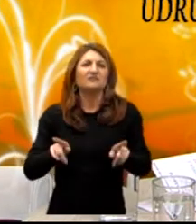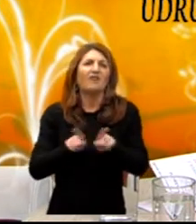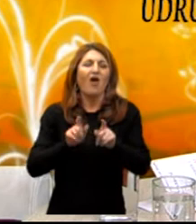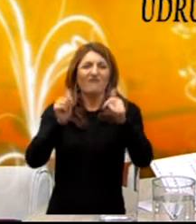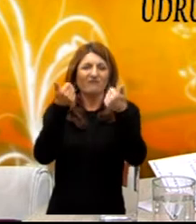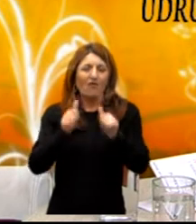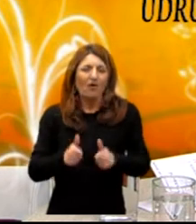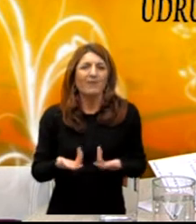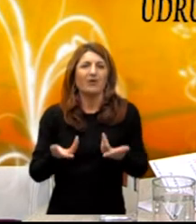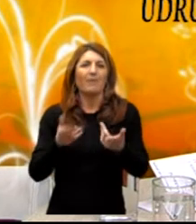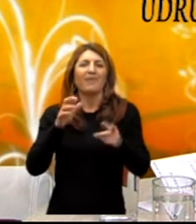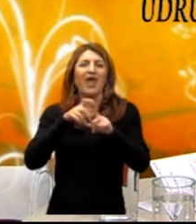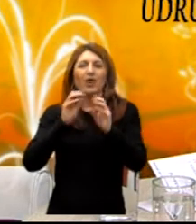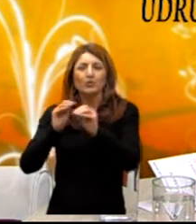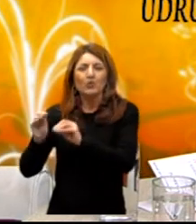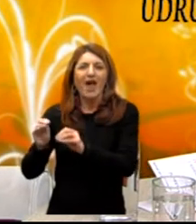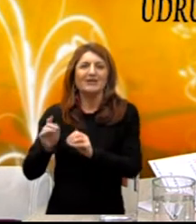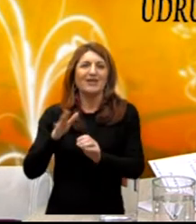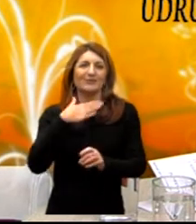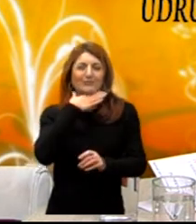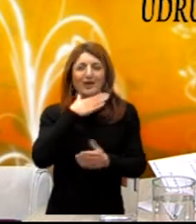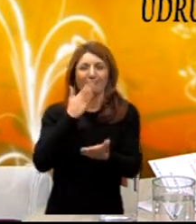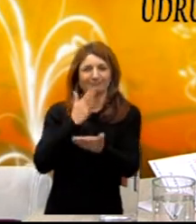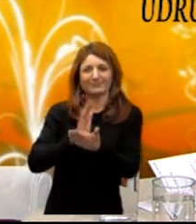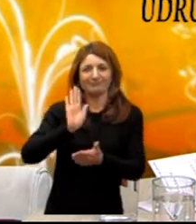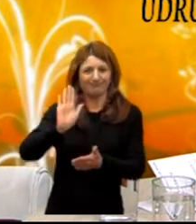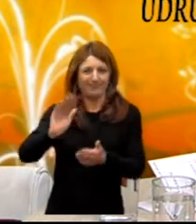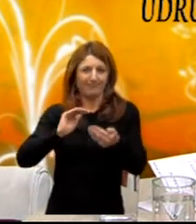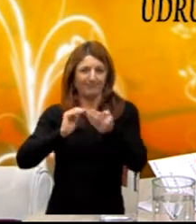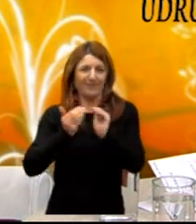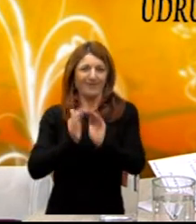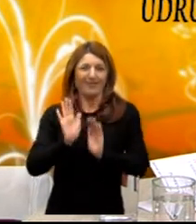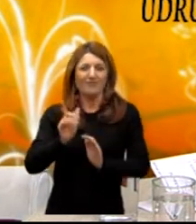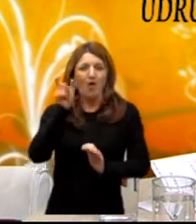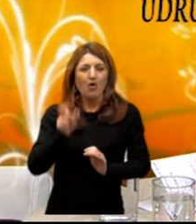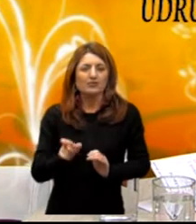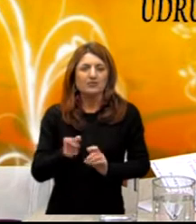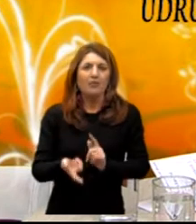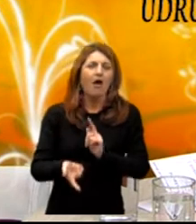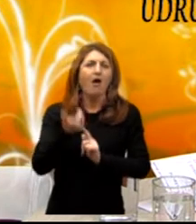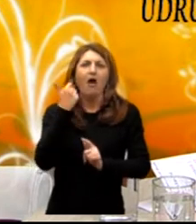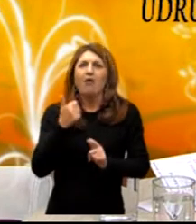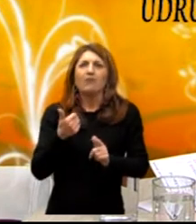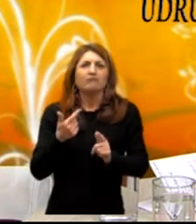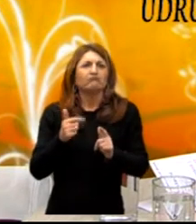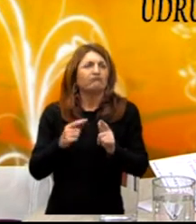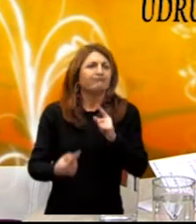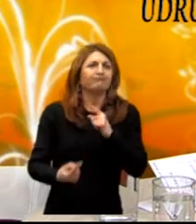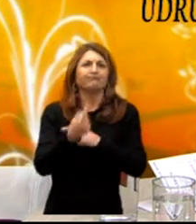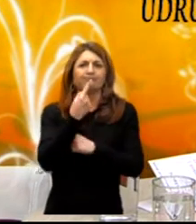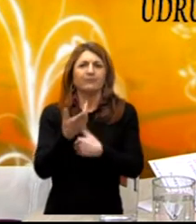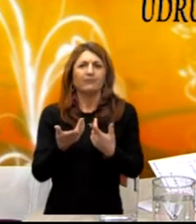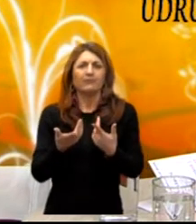formalne edukacije ili školovanja prilagođeno takvim osobama, ali se najedanput nađe